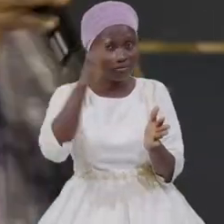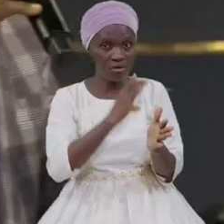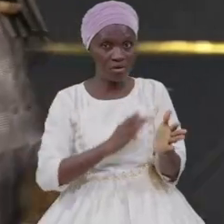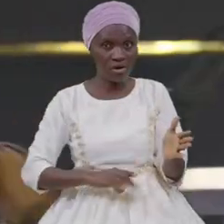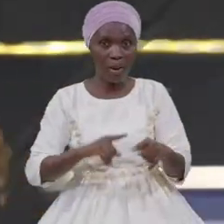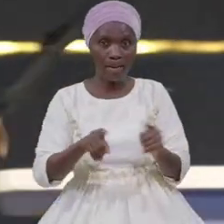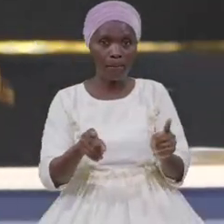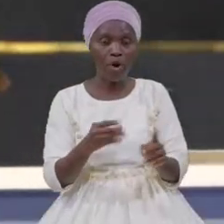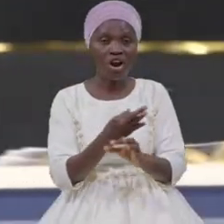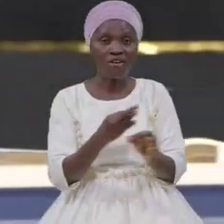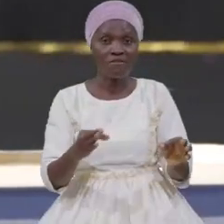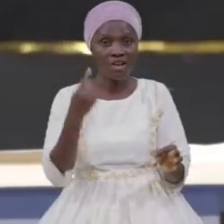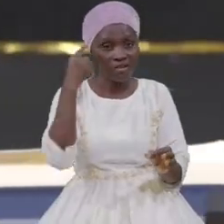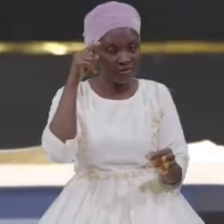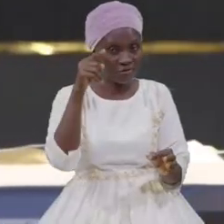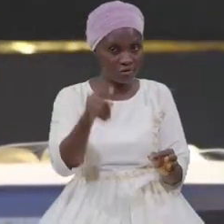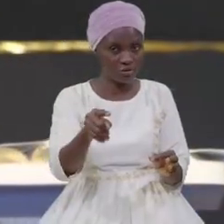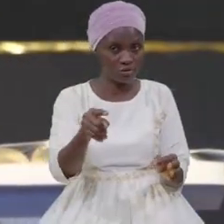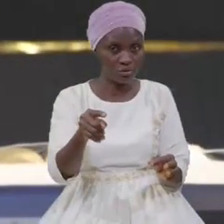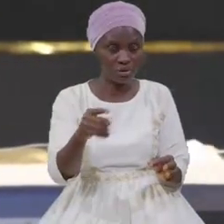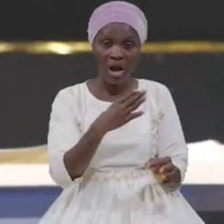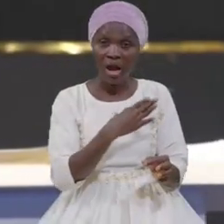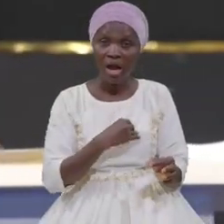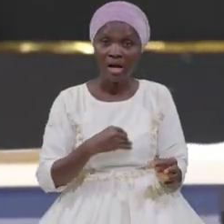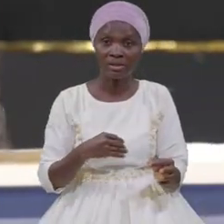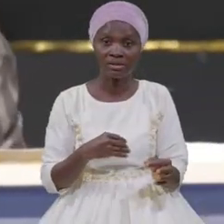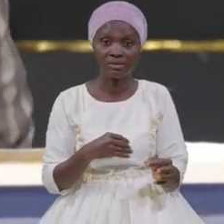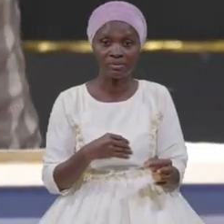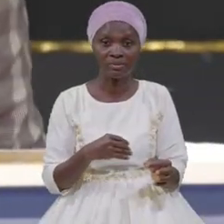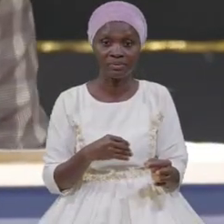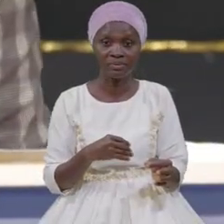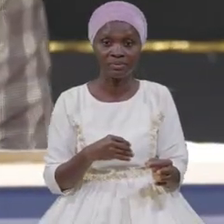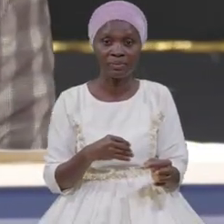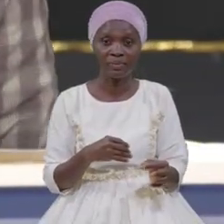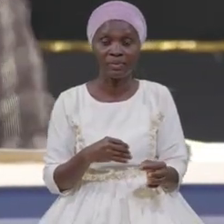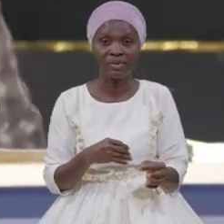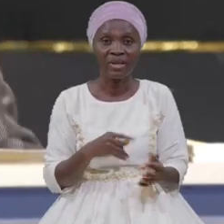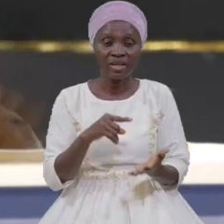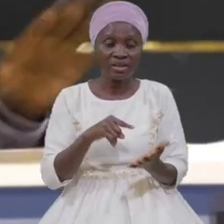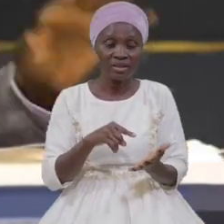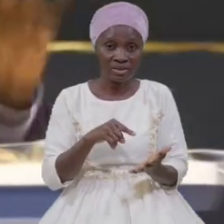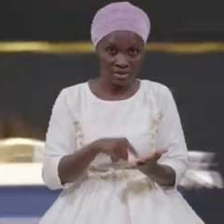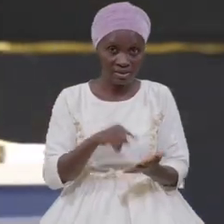ce soir, c'est sa soirée où le Seigneur